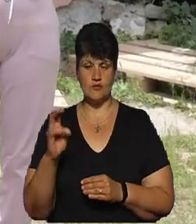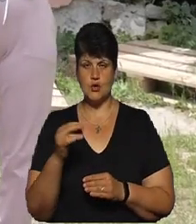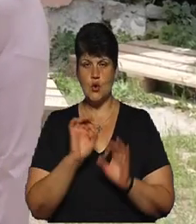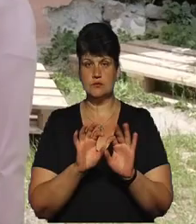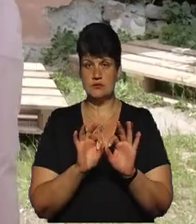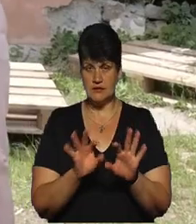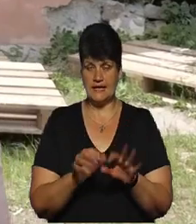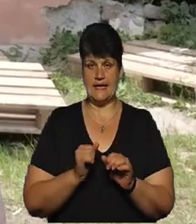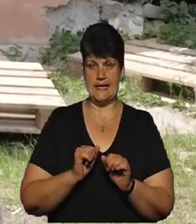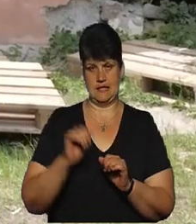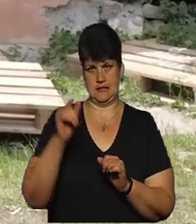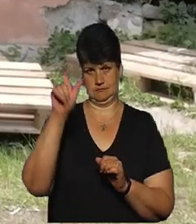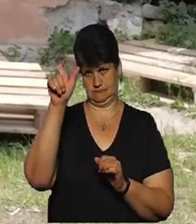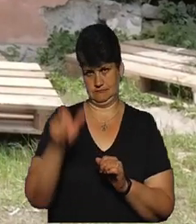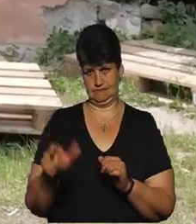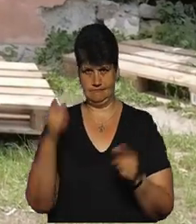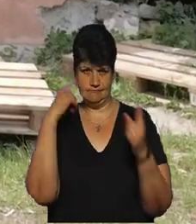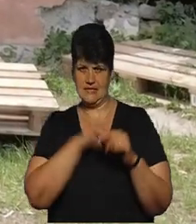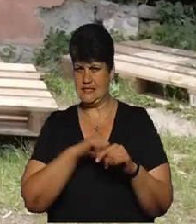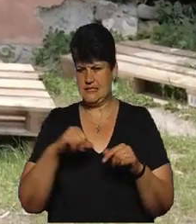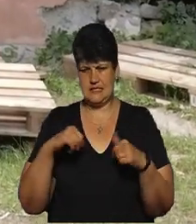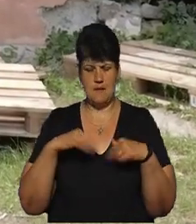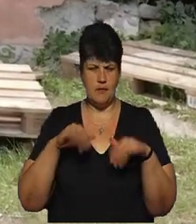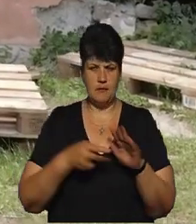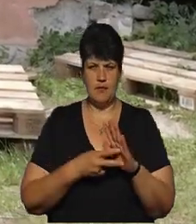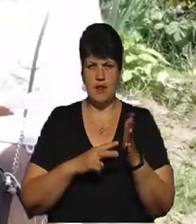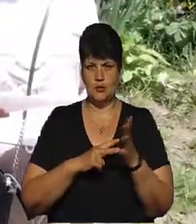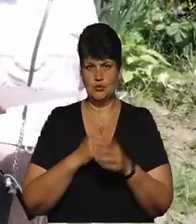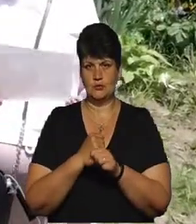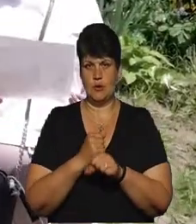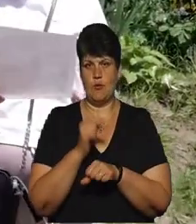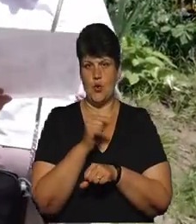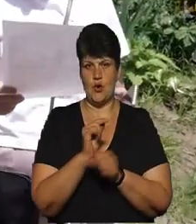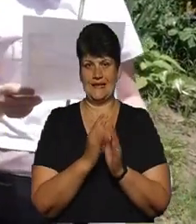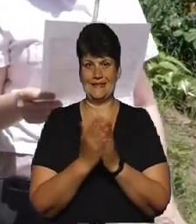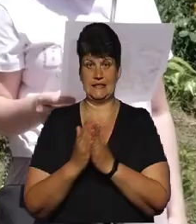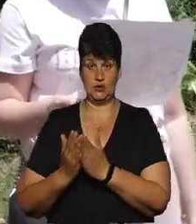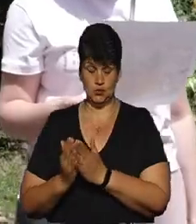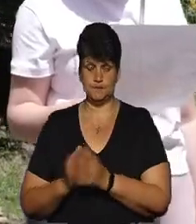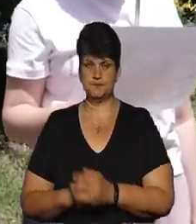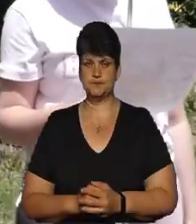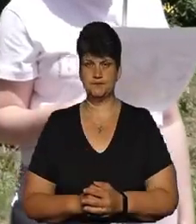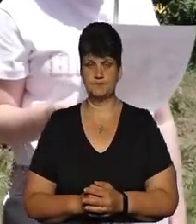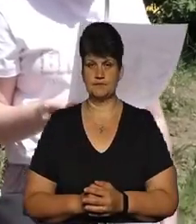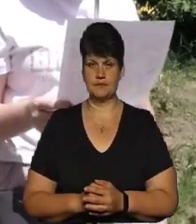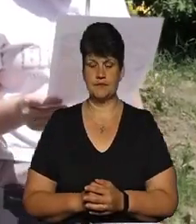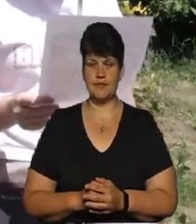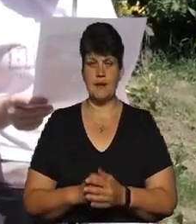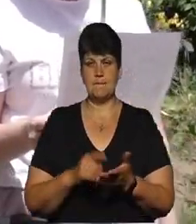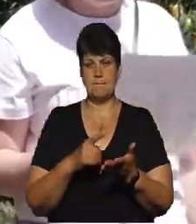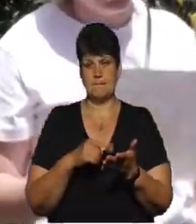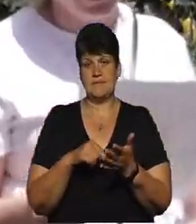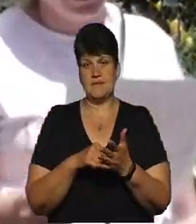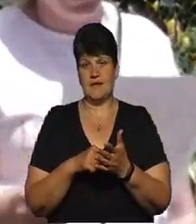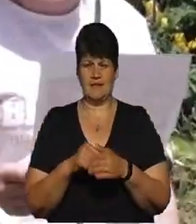героя стінопису вигадав сам. Згодом, каже, планує видати про нього книгу. Так би мовити, міський божевільний, але в доброму